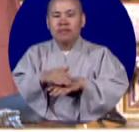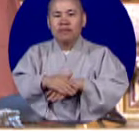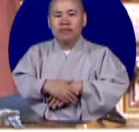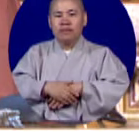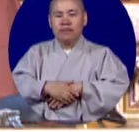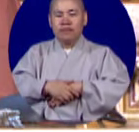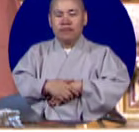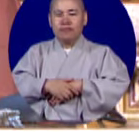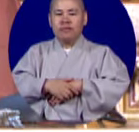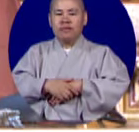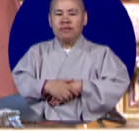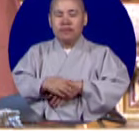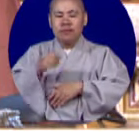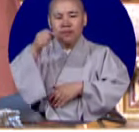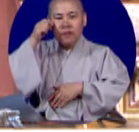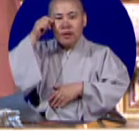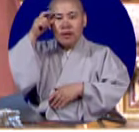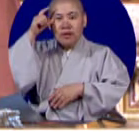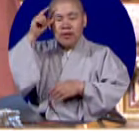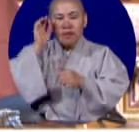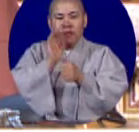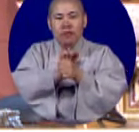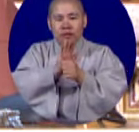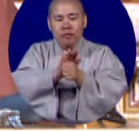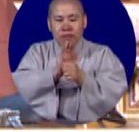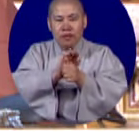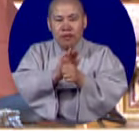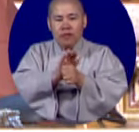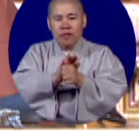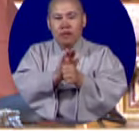그 깨달음을 돕는 양식.